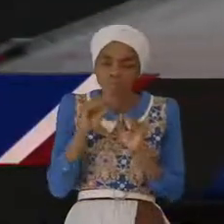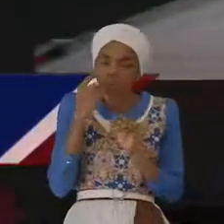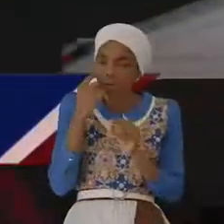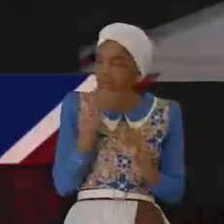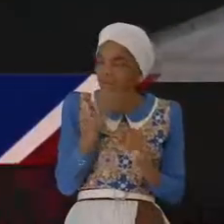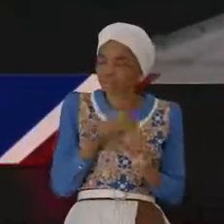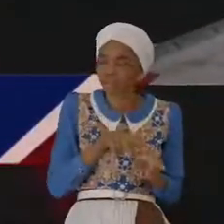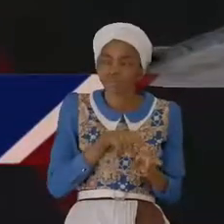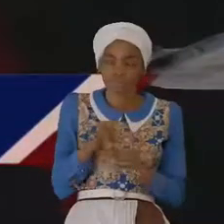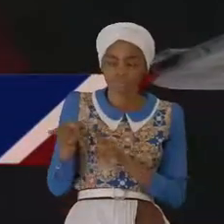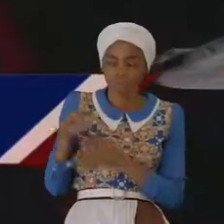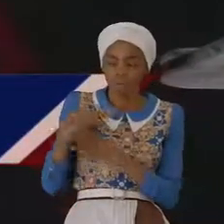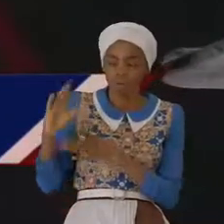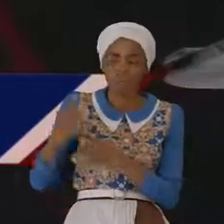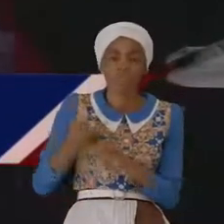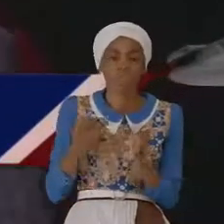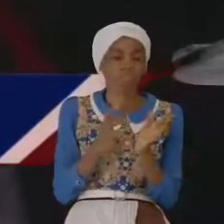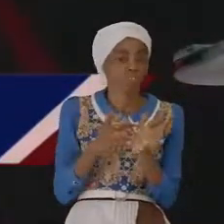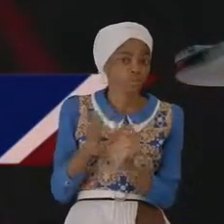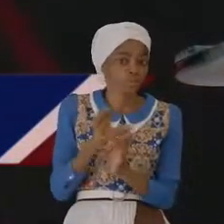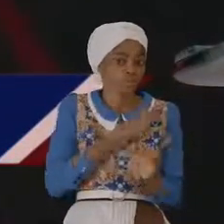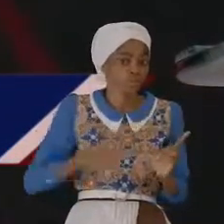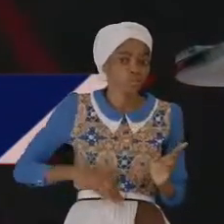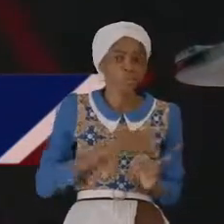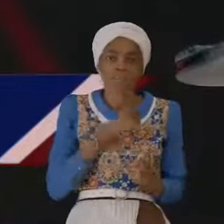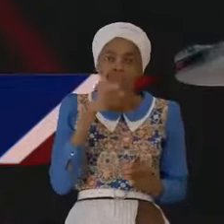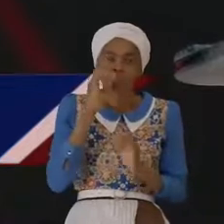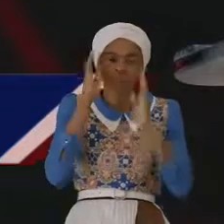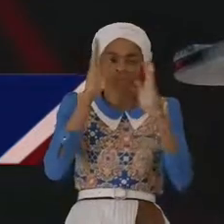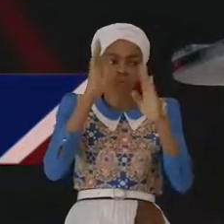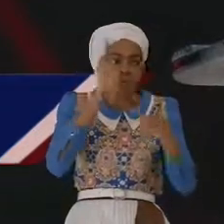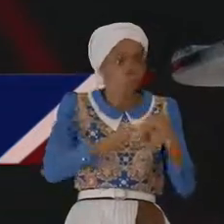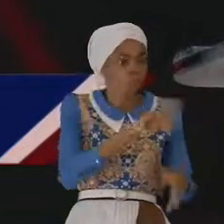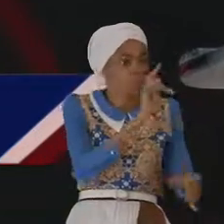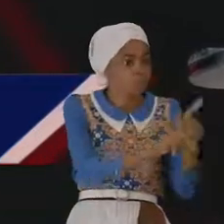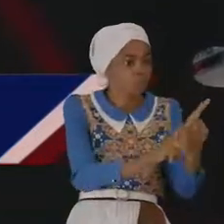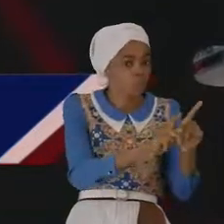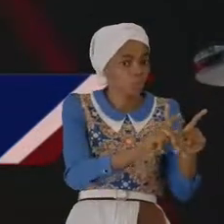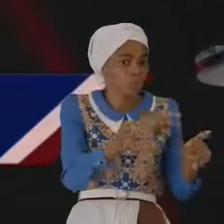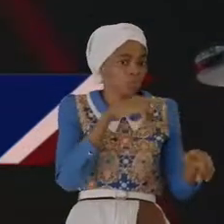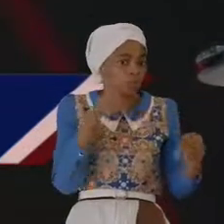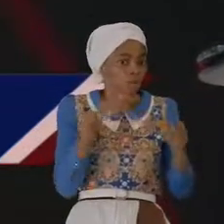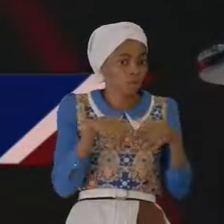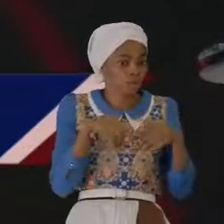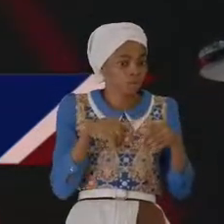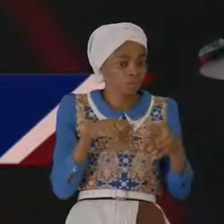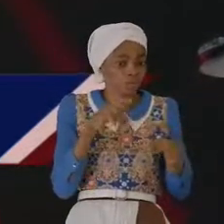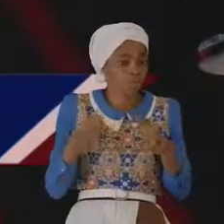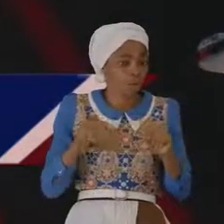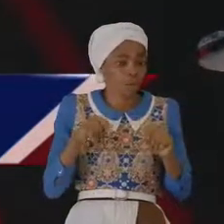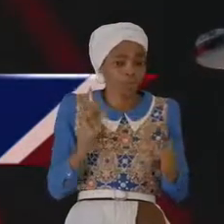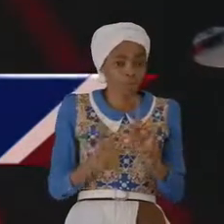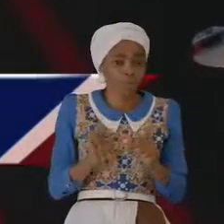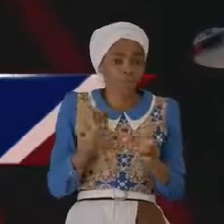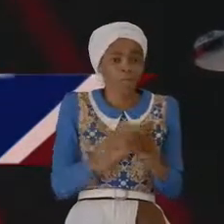de Christ et vous les braquez sur ces gens-là, les spectateurs